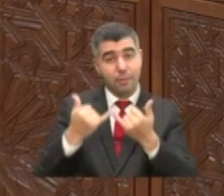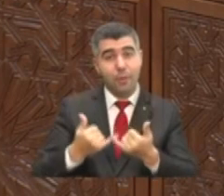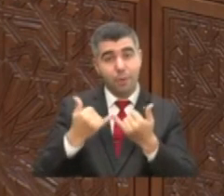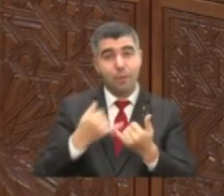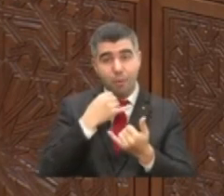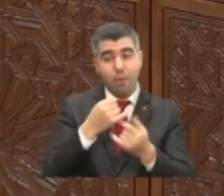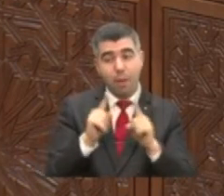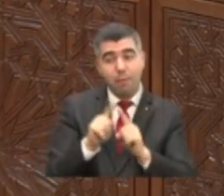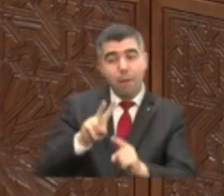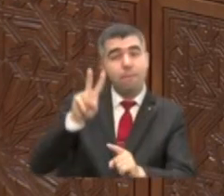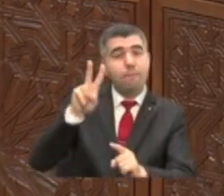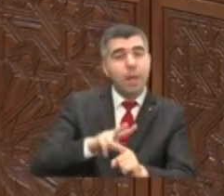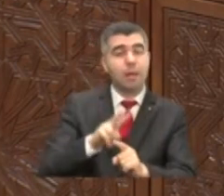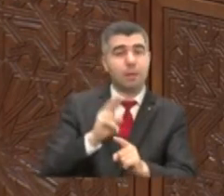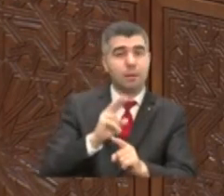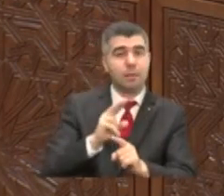لتجفيف ينابيع الأزمة.